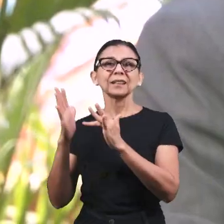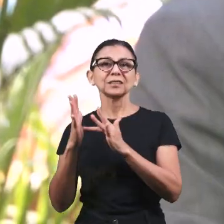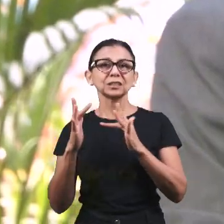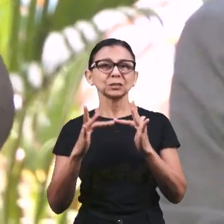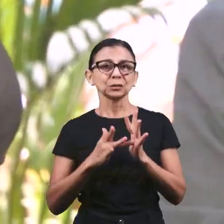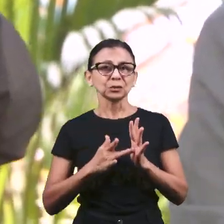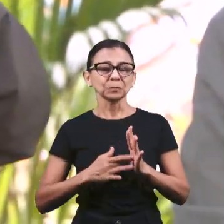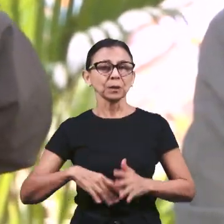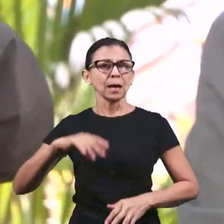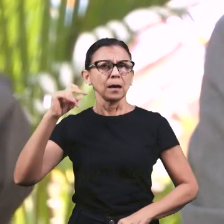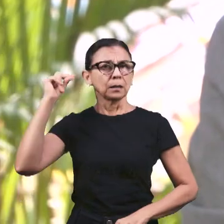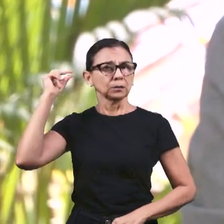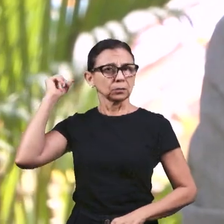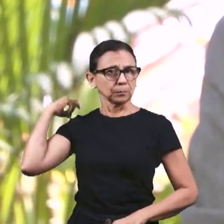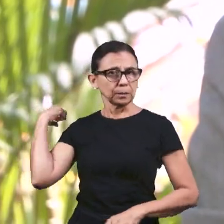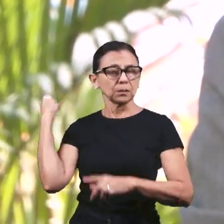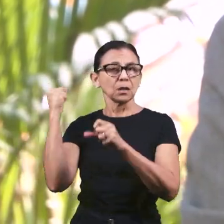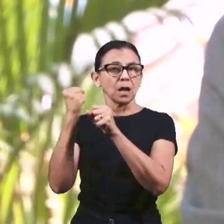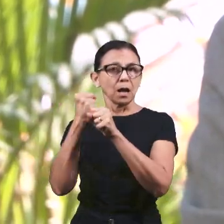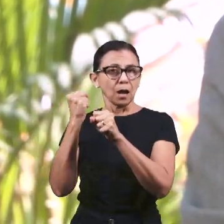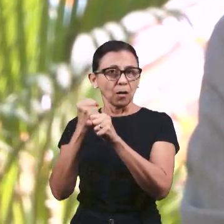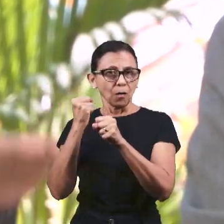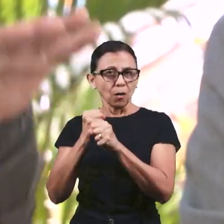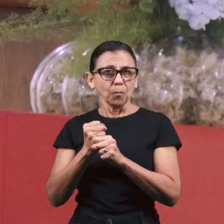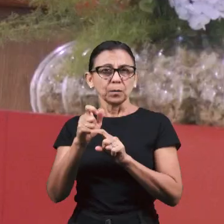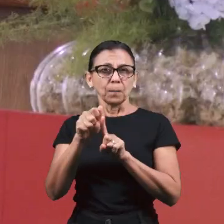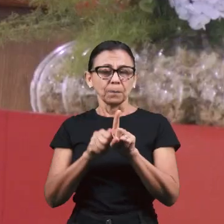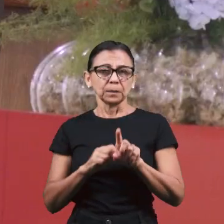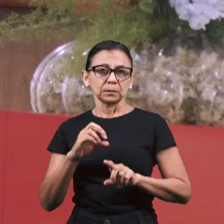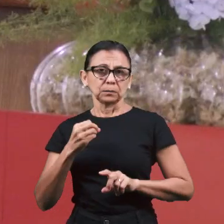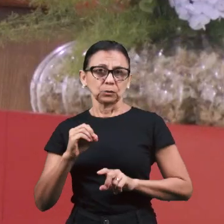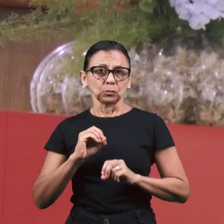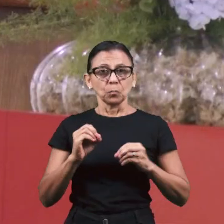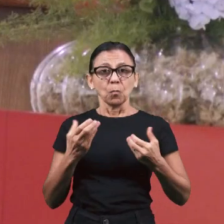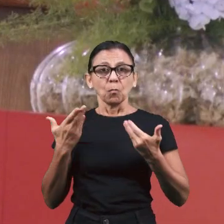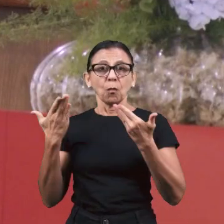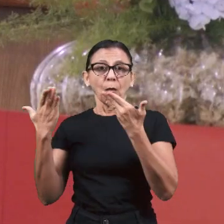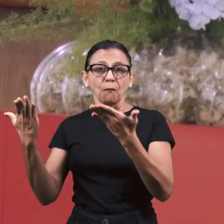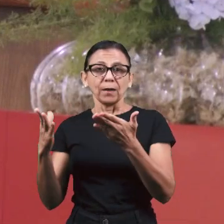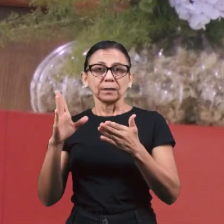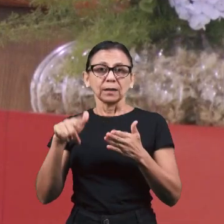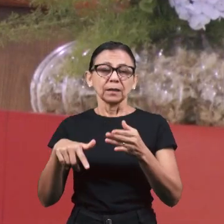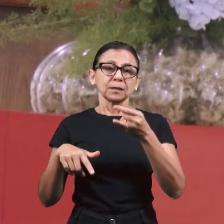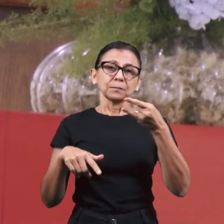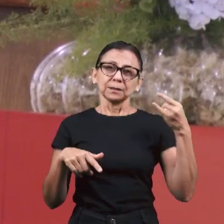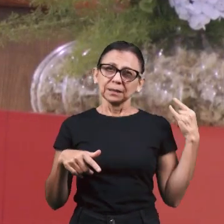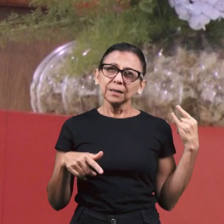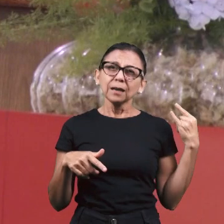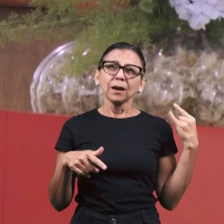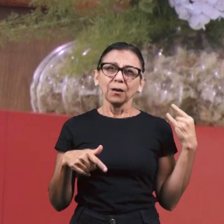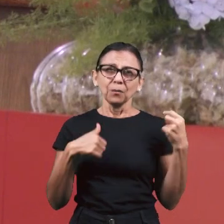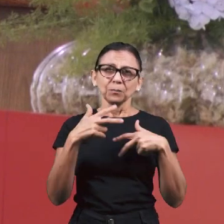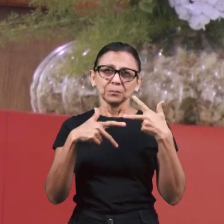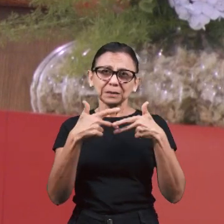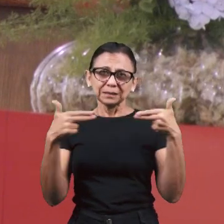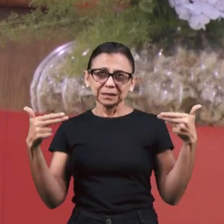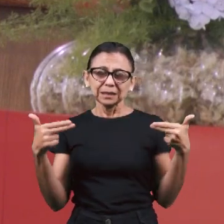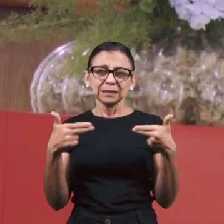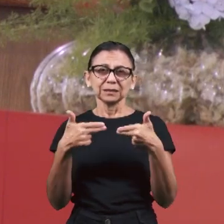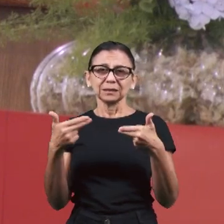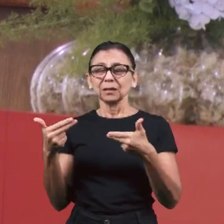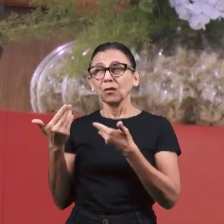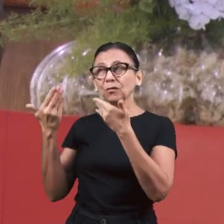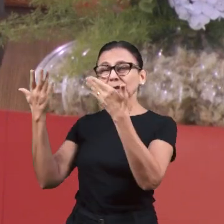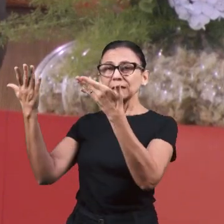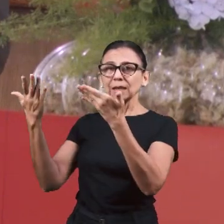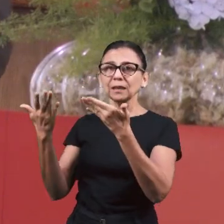jour, le Saint-Esprit a dit, vous voyez, je ne veux plus ça dans mon église, de boîtes, des ventes